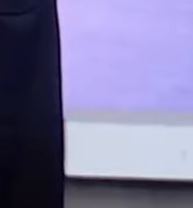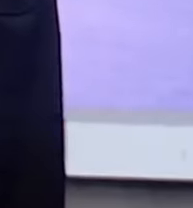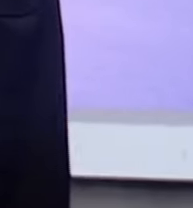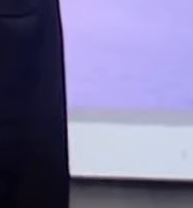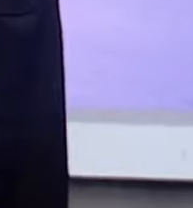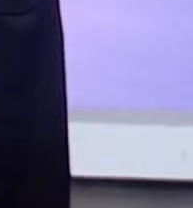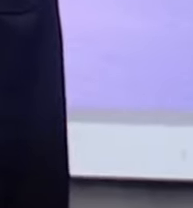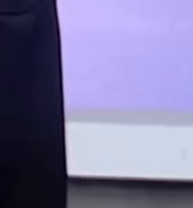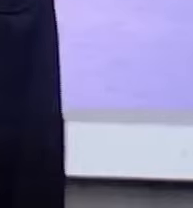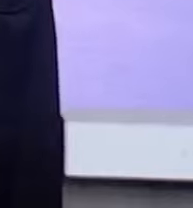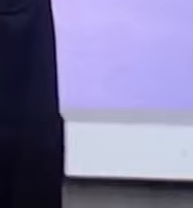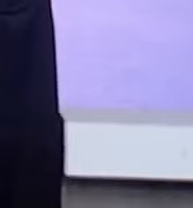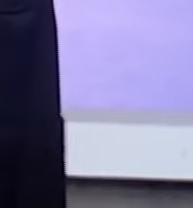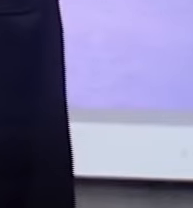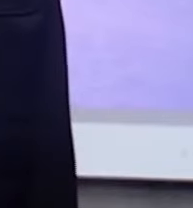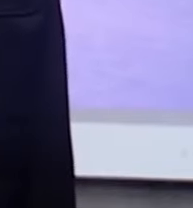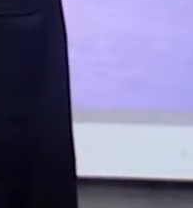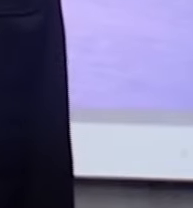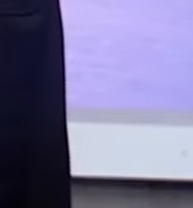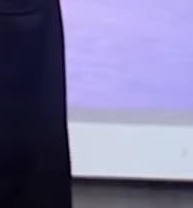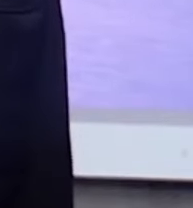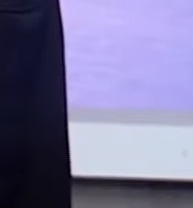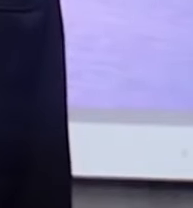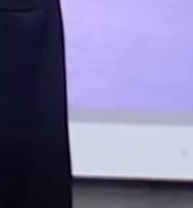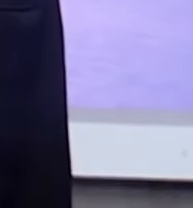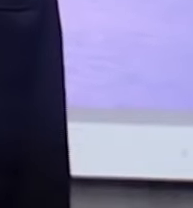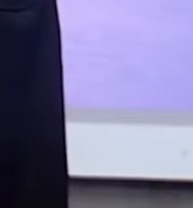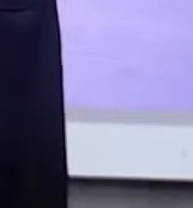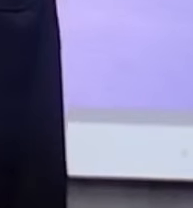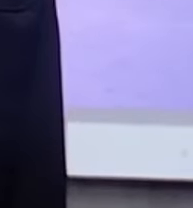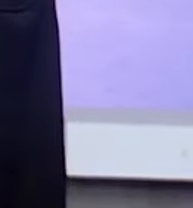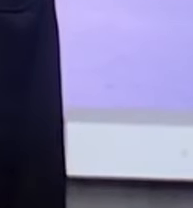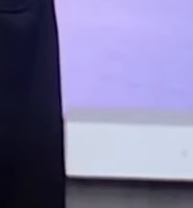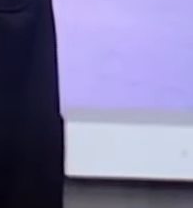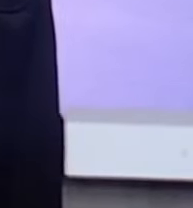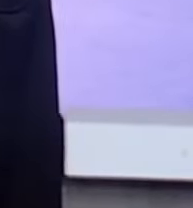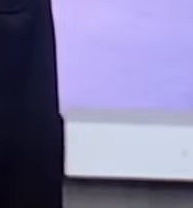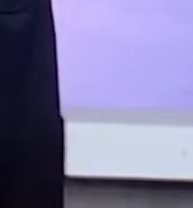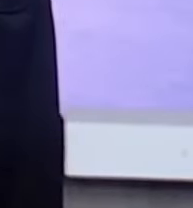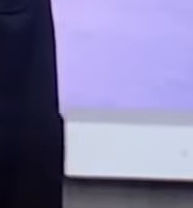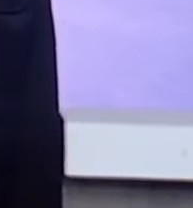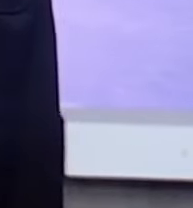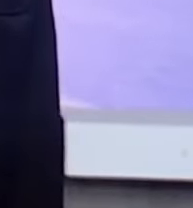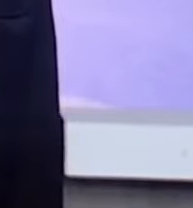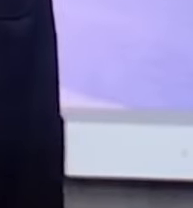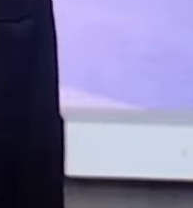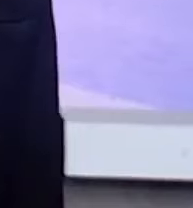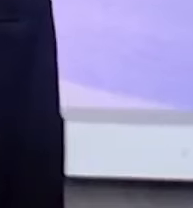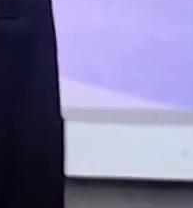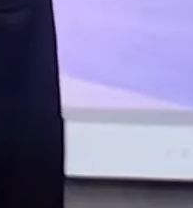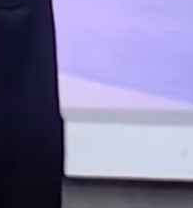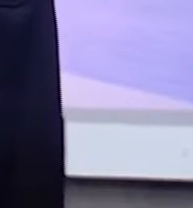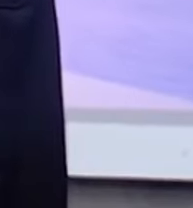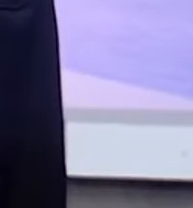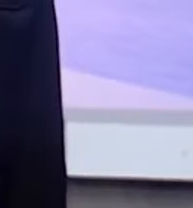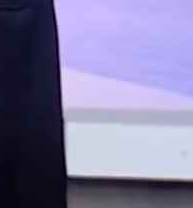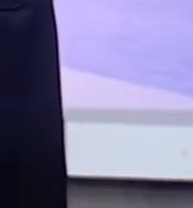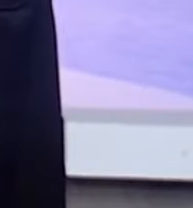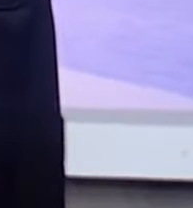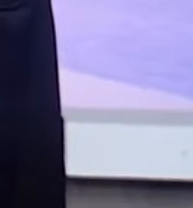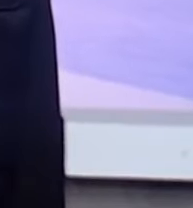kapuso, sama-sama tayo maging saksi. Mag-subscribe sa GMA Integrated News sa YouTube at para sa mga kapuso abroad,